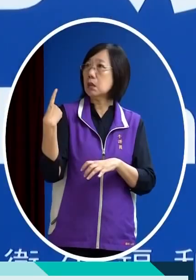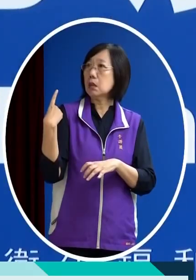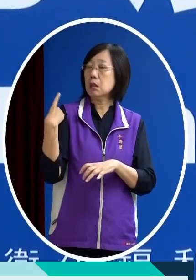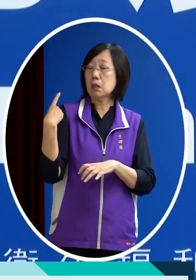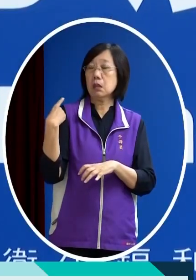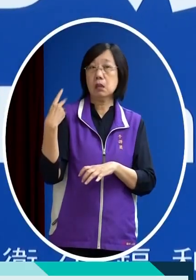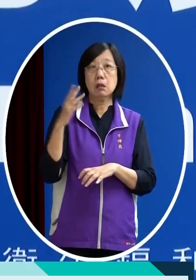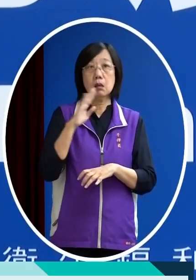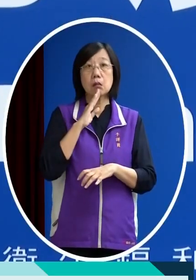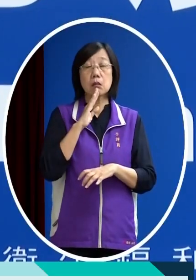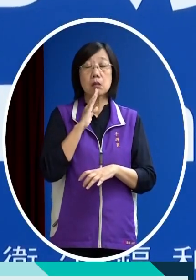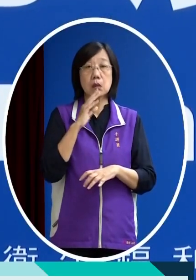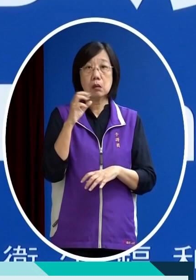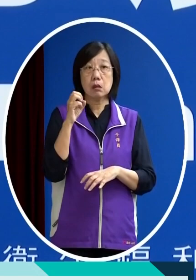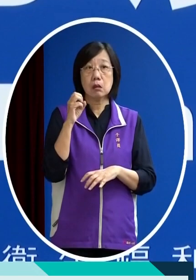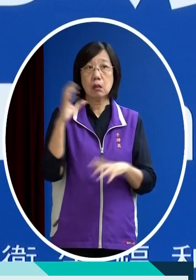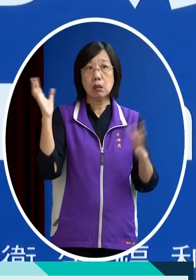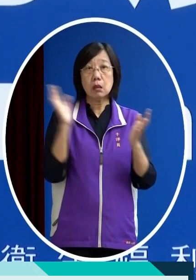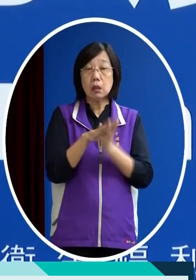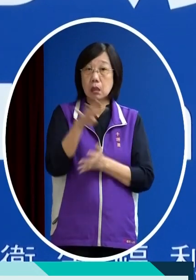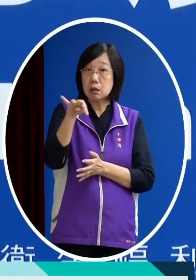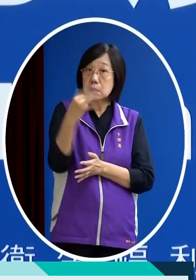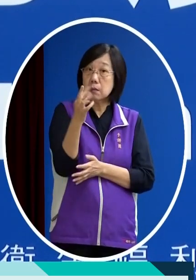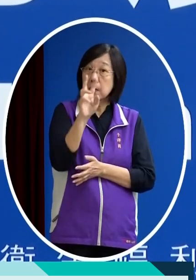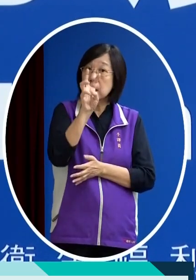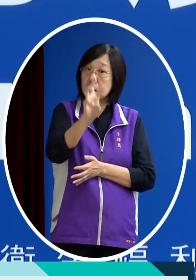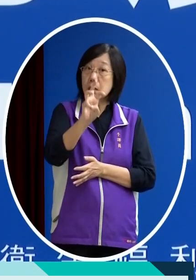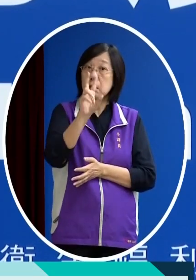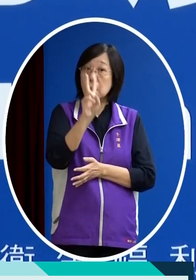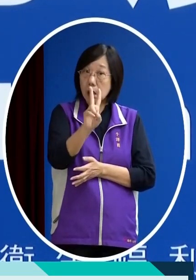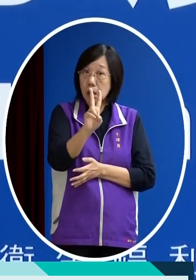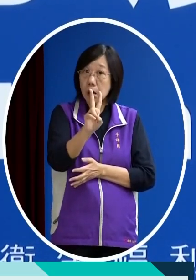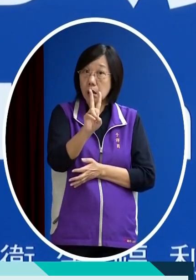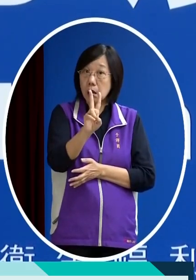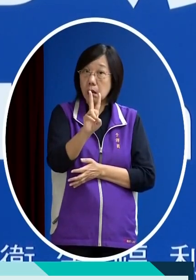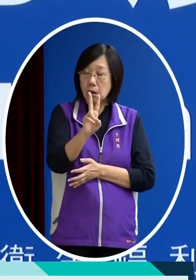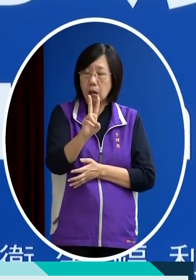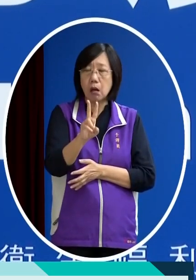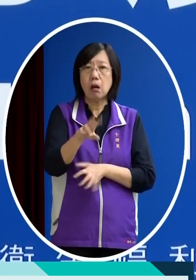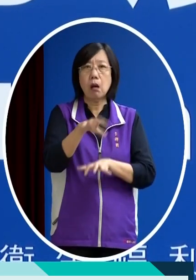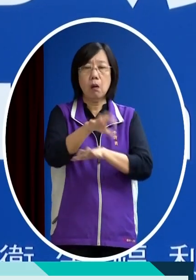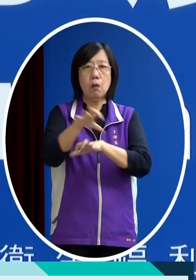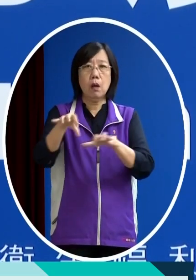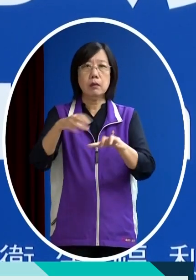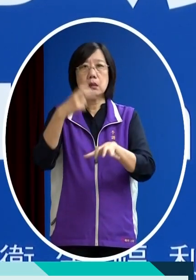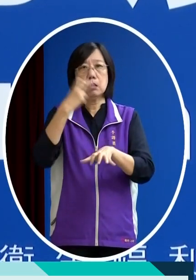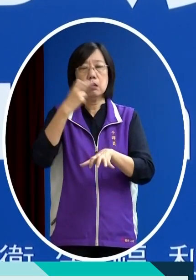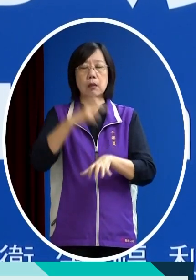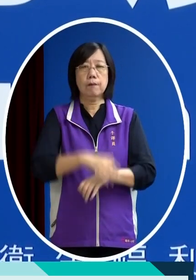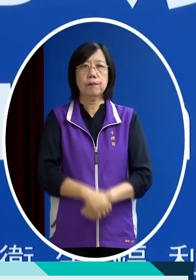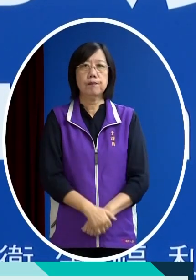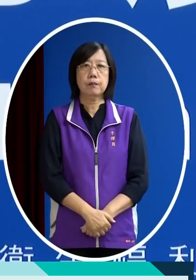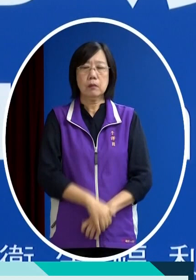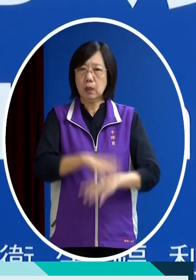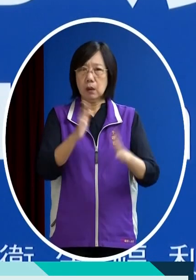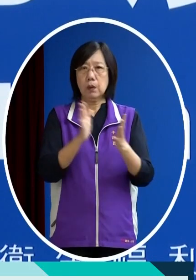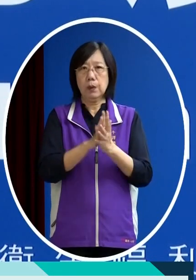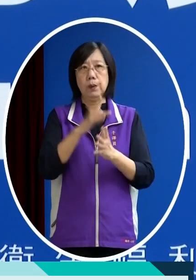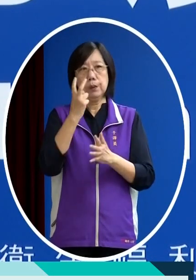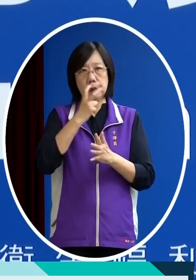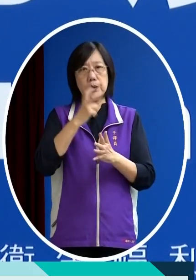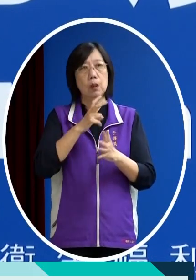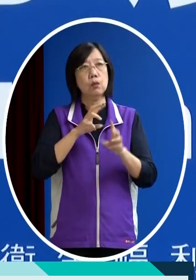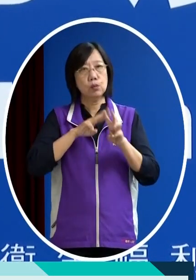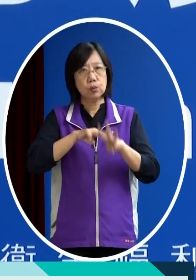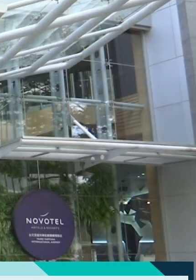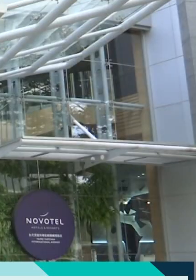检，总共有432件哈，这个最后的环境检体，包括一馆跟二馆，那都检验是已经出